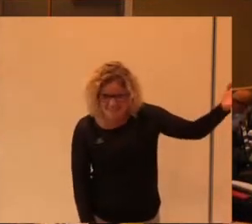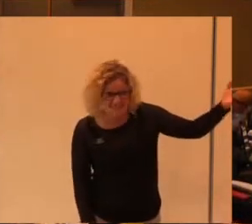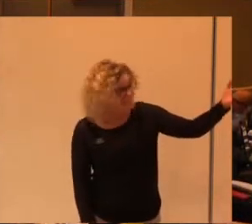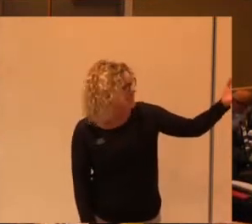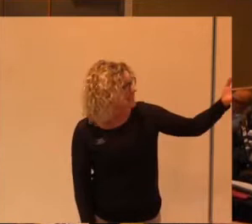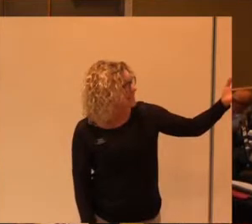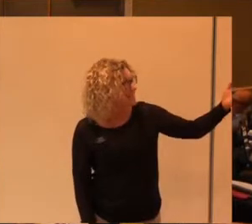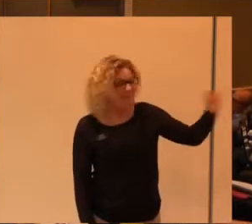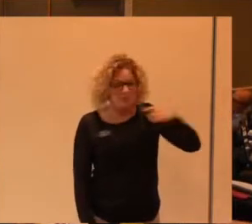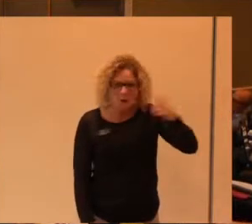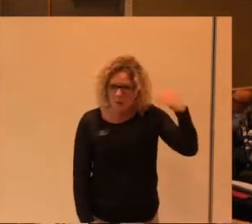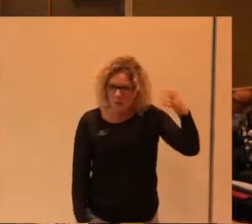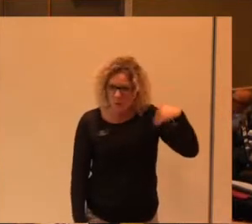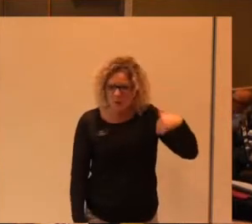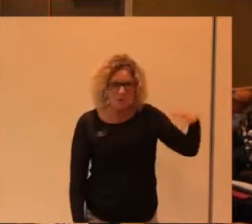Vad sa de?